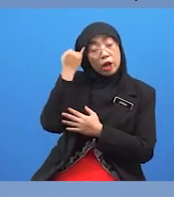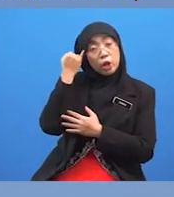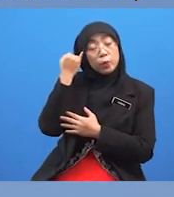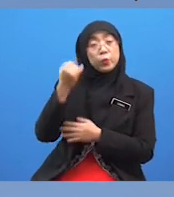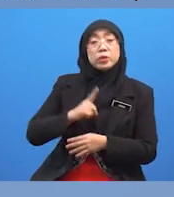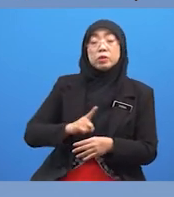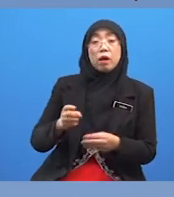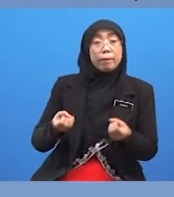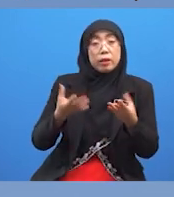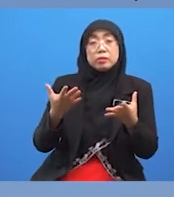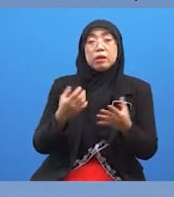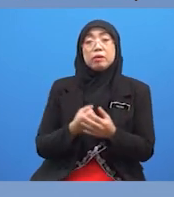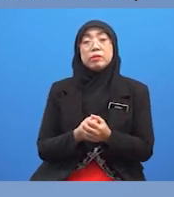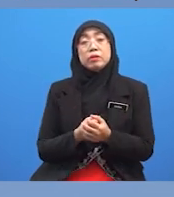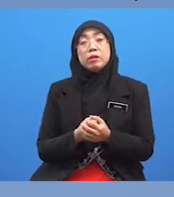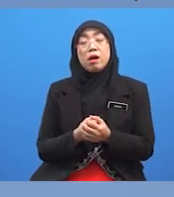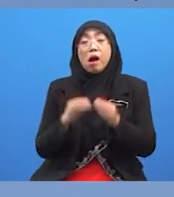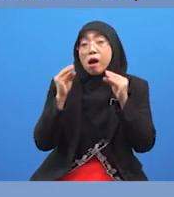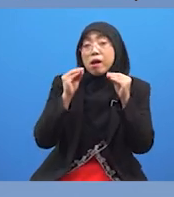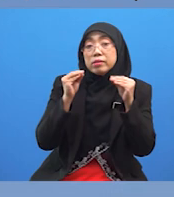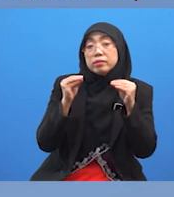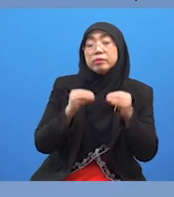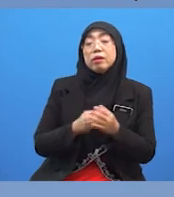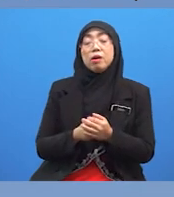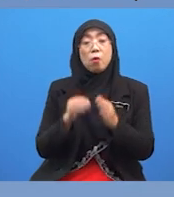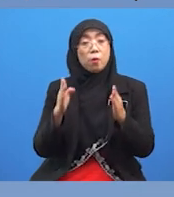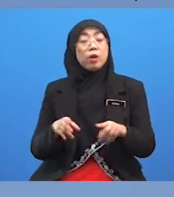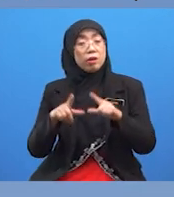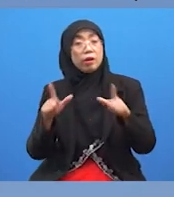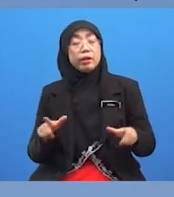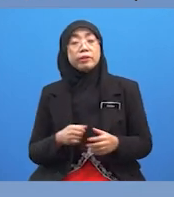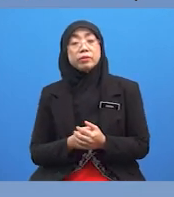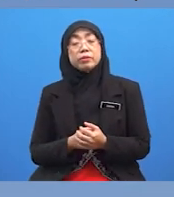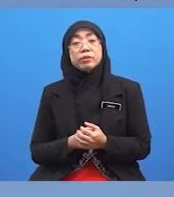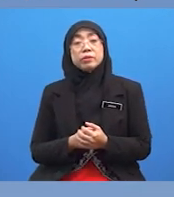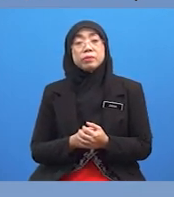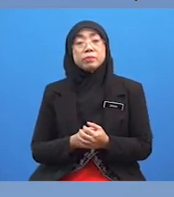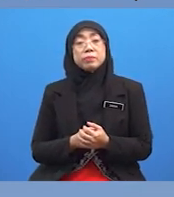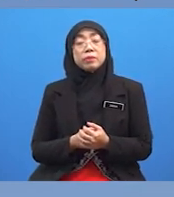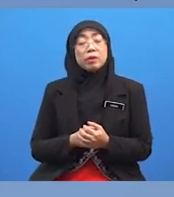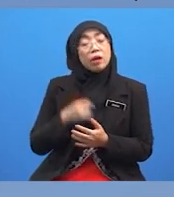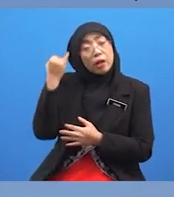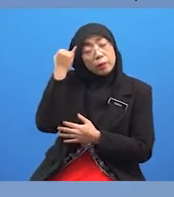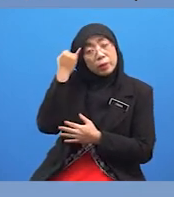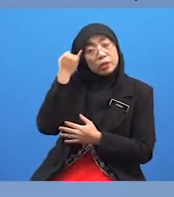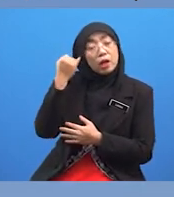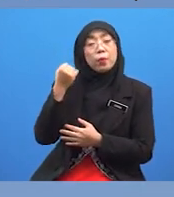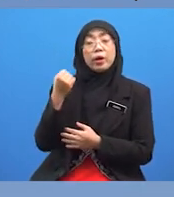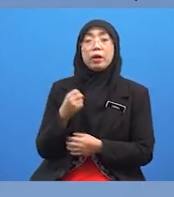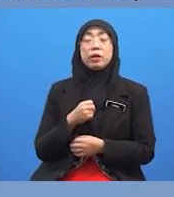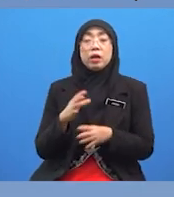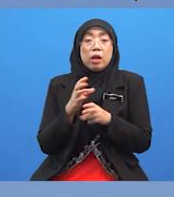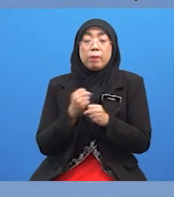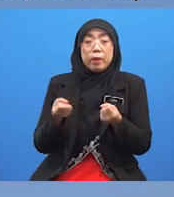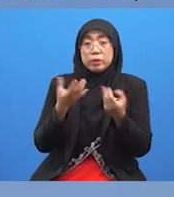berupaya mengeluarkan orang lain dari kelam kejahilan kepada terang pengetahuan.